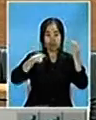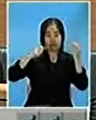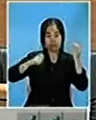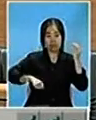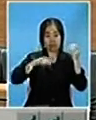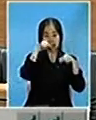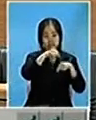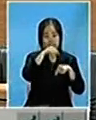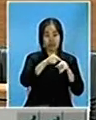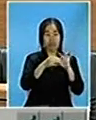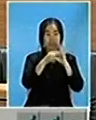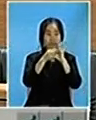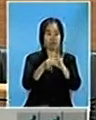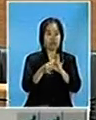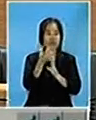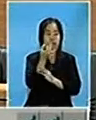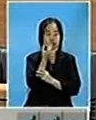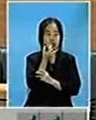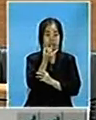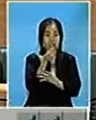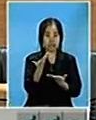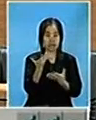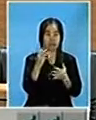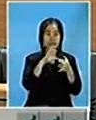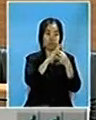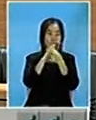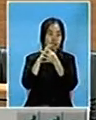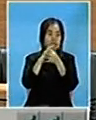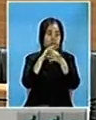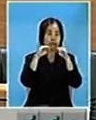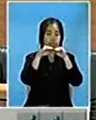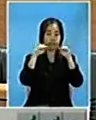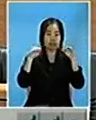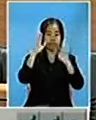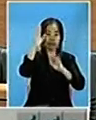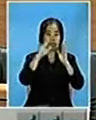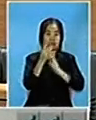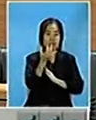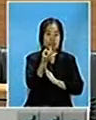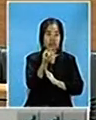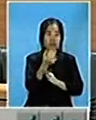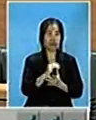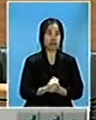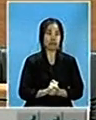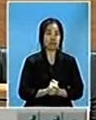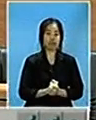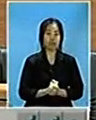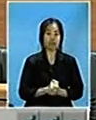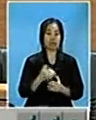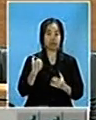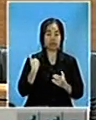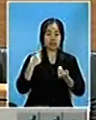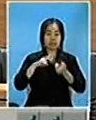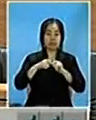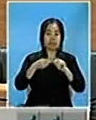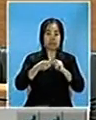องกับประชาธิปไตยและการใช้รัฐธรรมนูญอย่างไรและที่สำคัญก็คือมีปัญหาตรงไหน